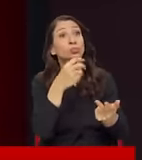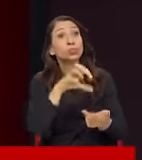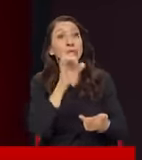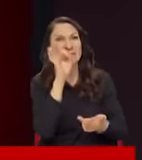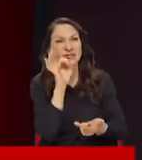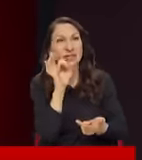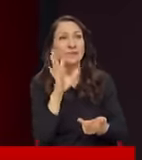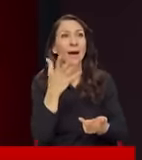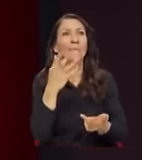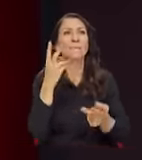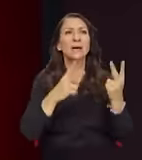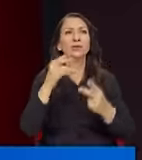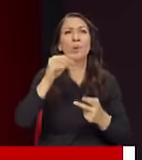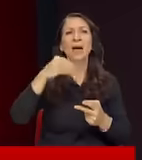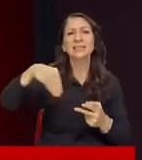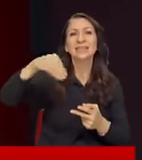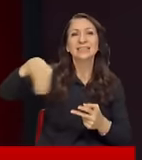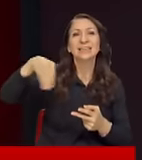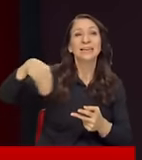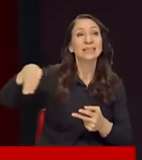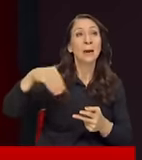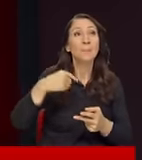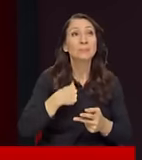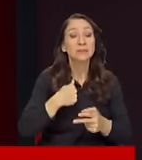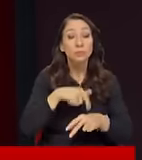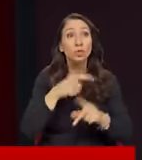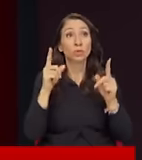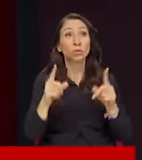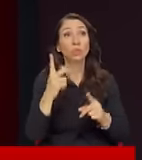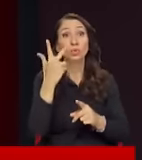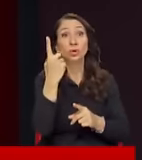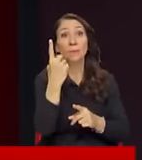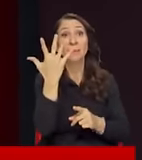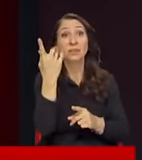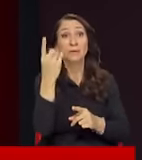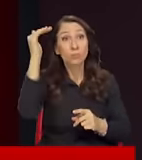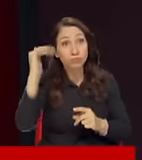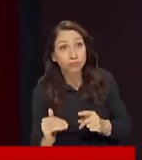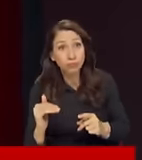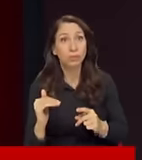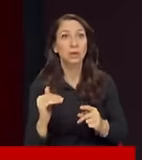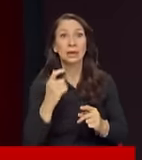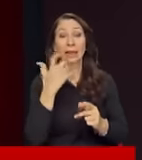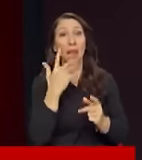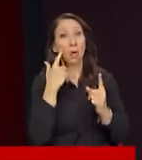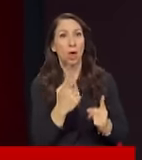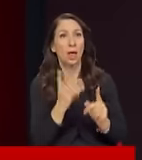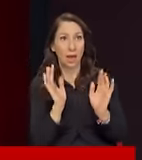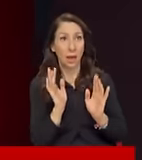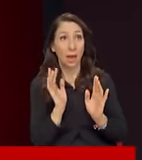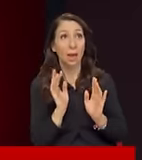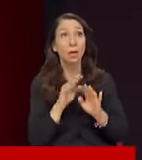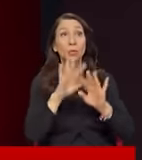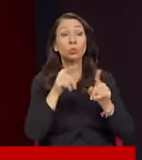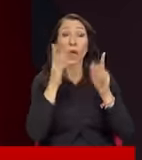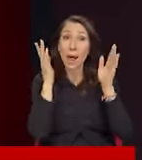Arazi ya da bir takım arsa satışları bizim dönemimizde 1/3, 1/5 seviyesine indi yıllara göre. Bütün bu